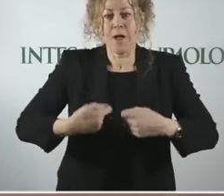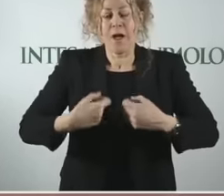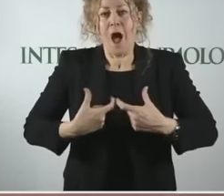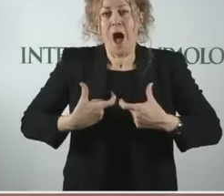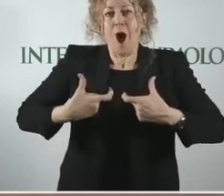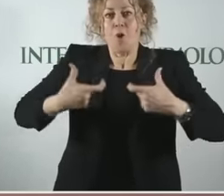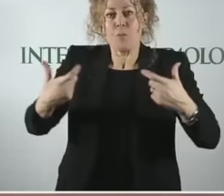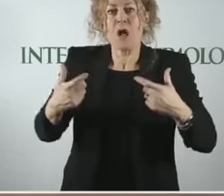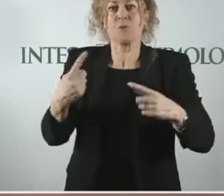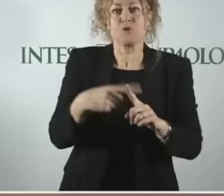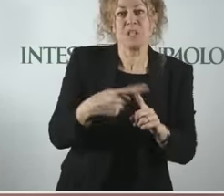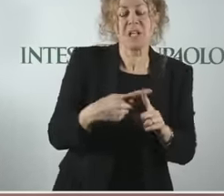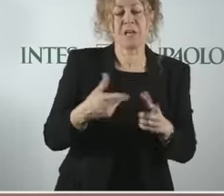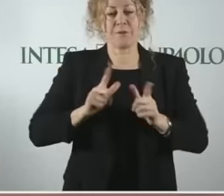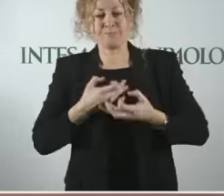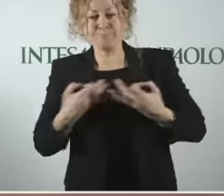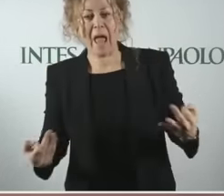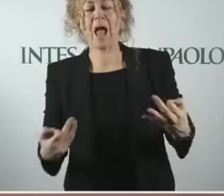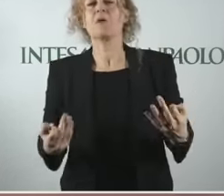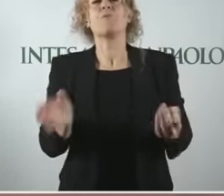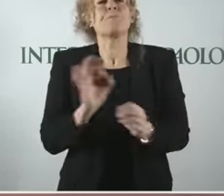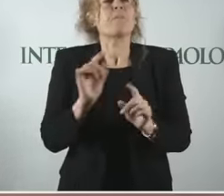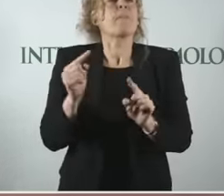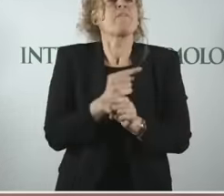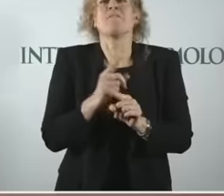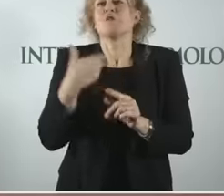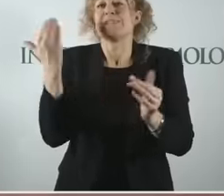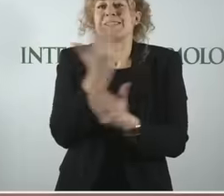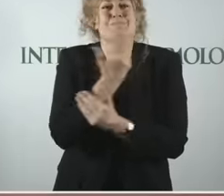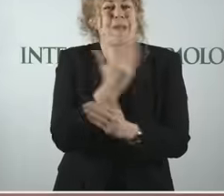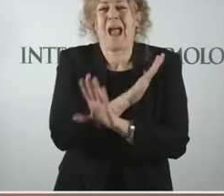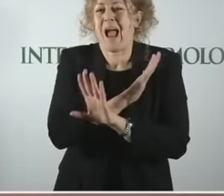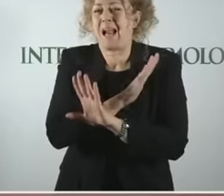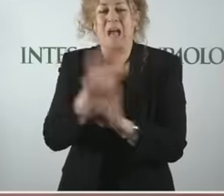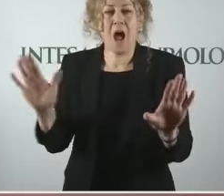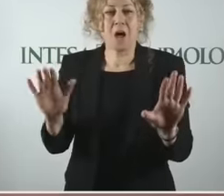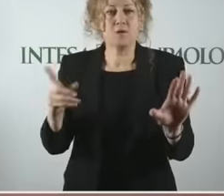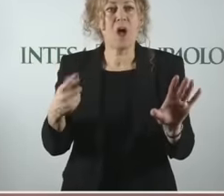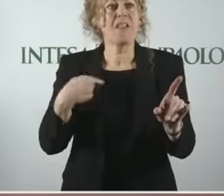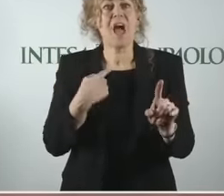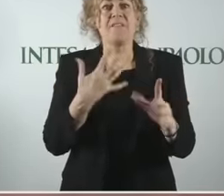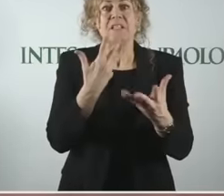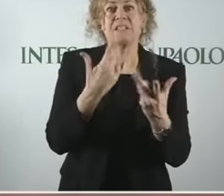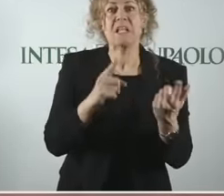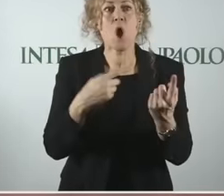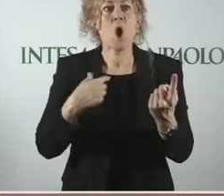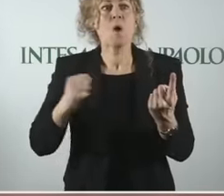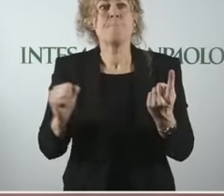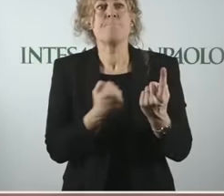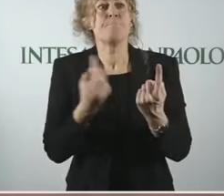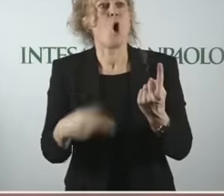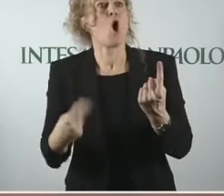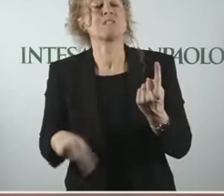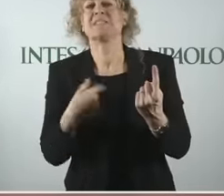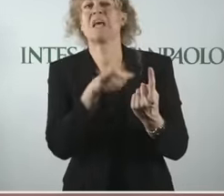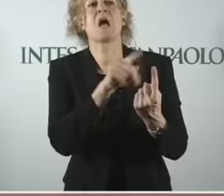è una cosa positiva mi fa bene o invece è una cosa sbagliatissima è una cosa che mi fa desiderare qualcosa di impossibile